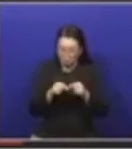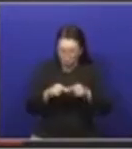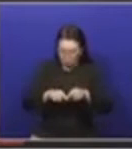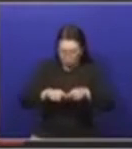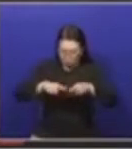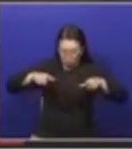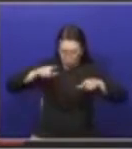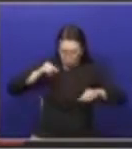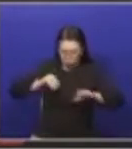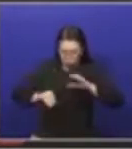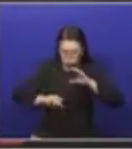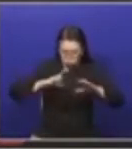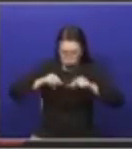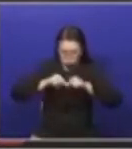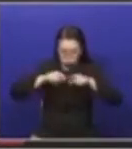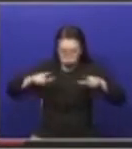มีใครอยู่มาก่อนกัน